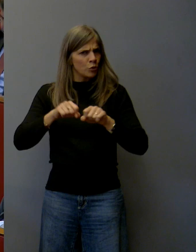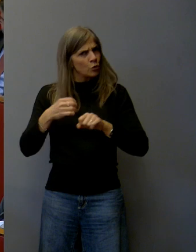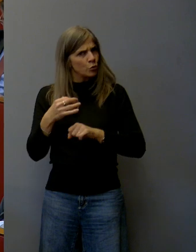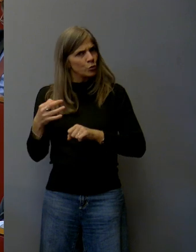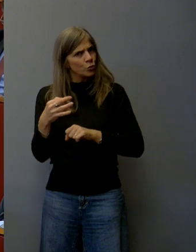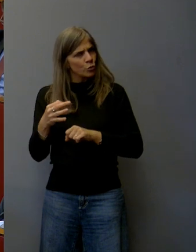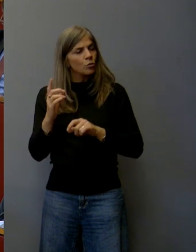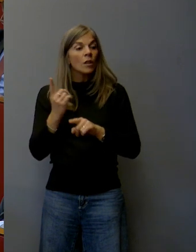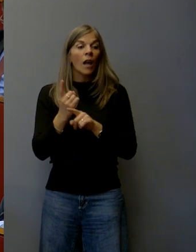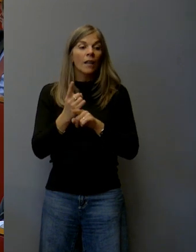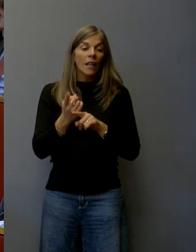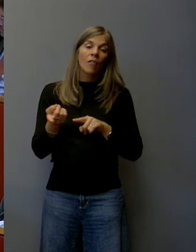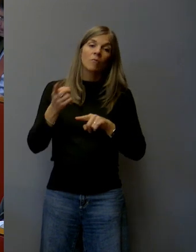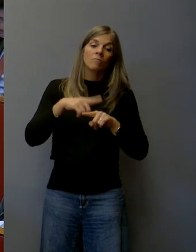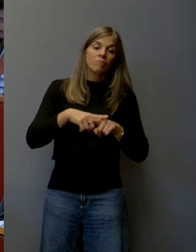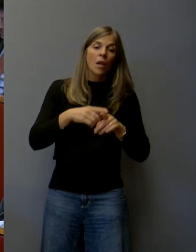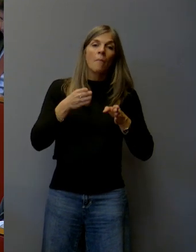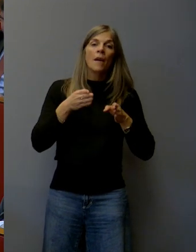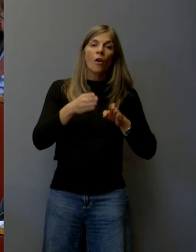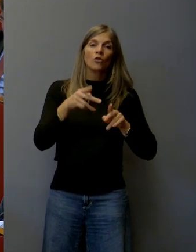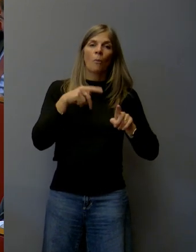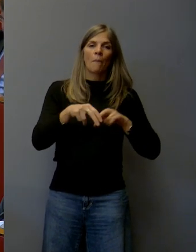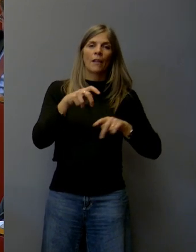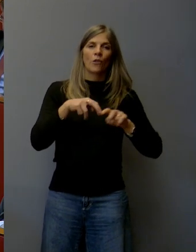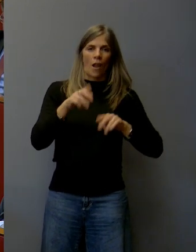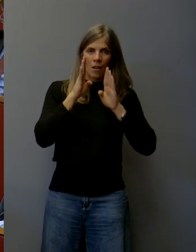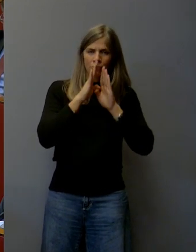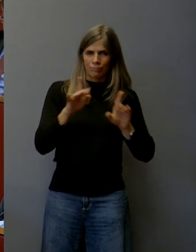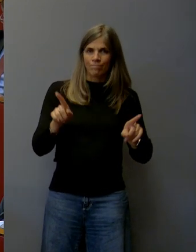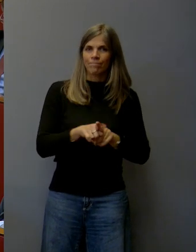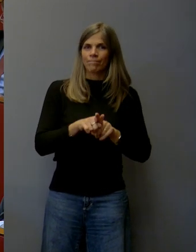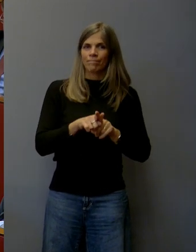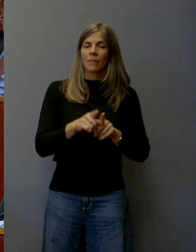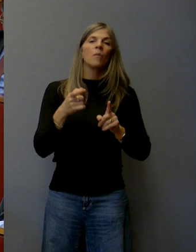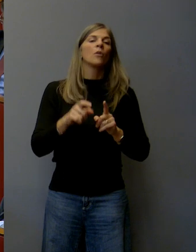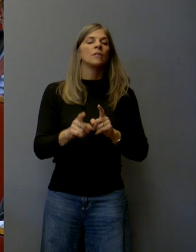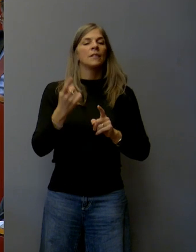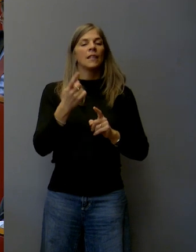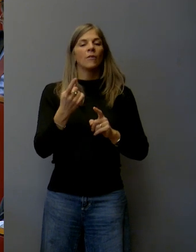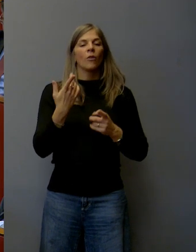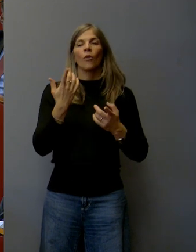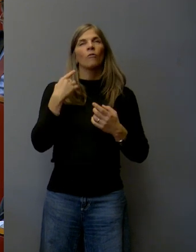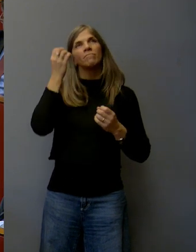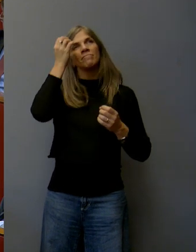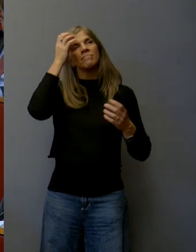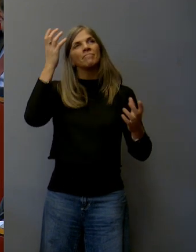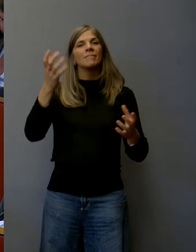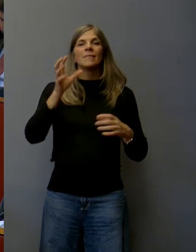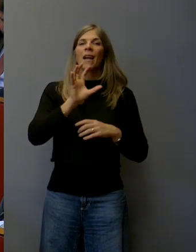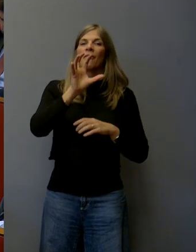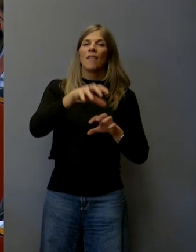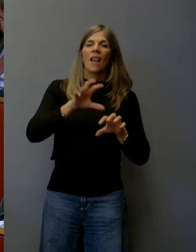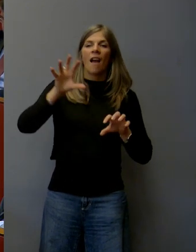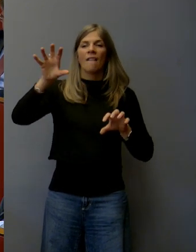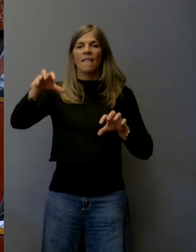una uguale attenzione per i percorsi pedonali questo idea di percorrere le ville per come dire far transitare